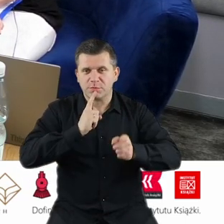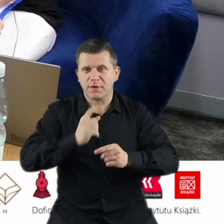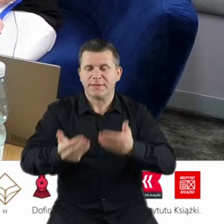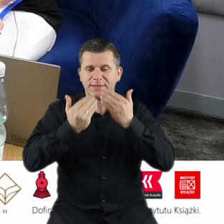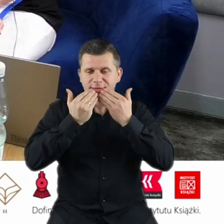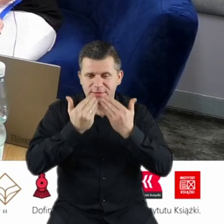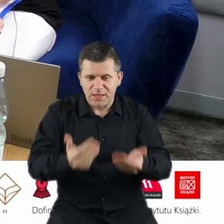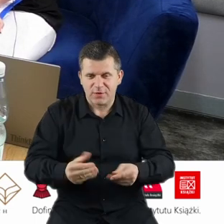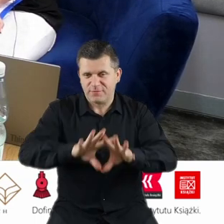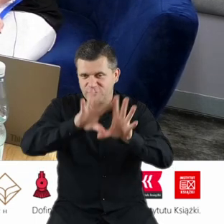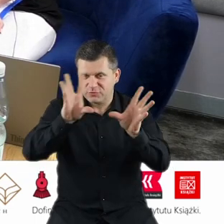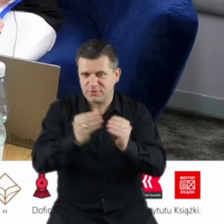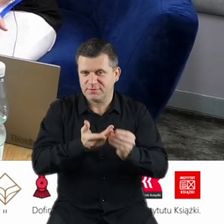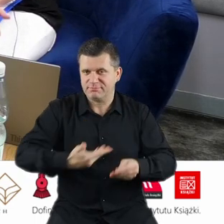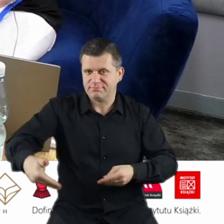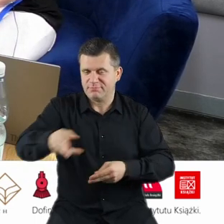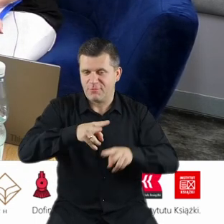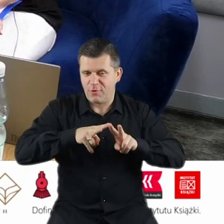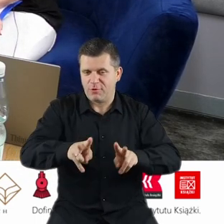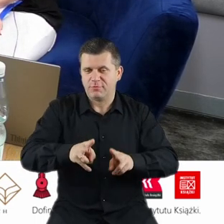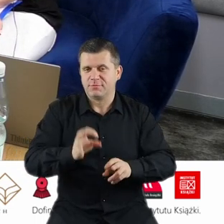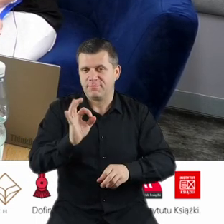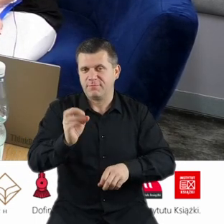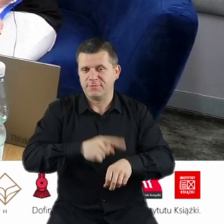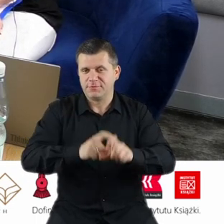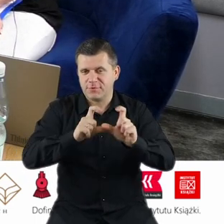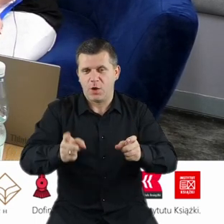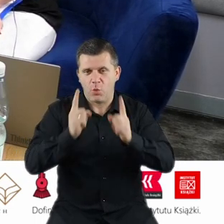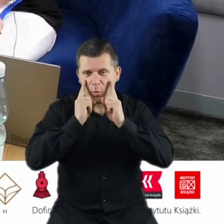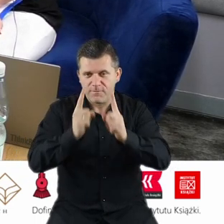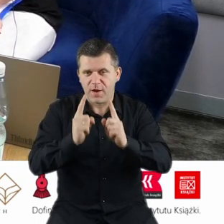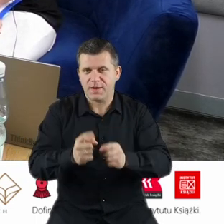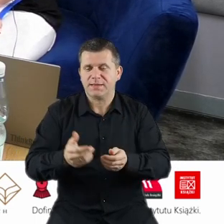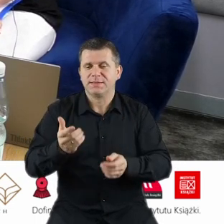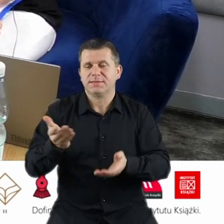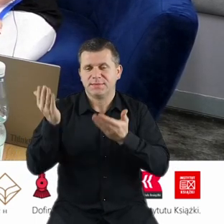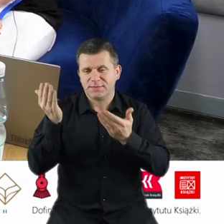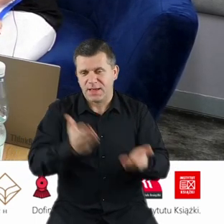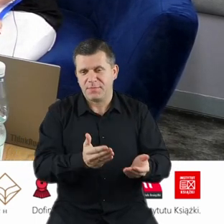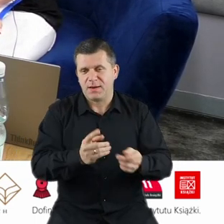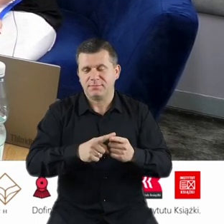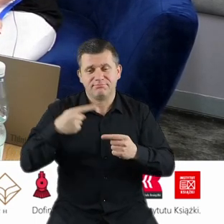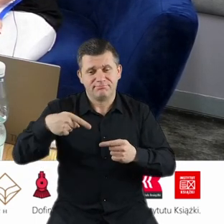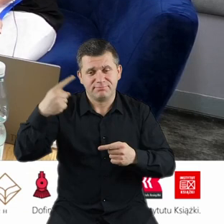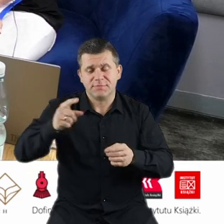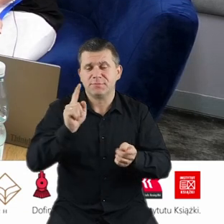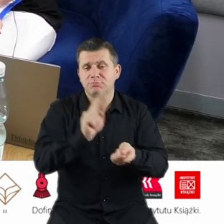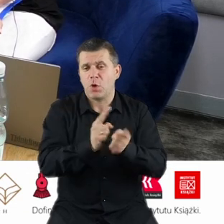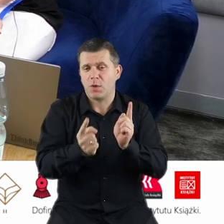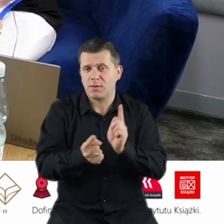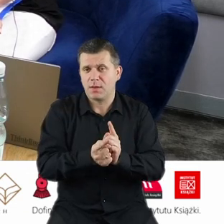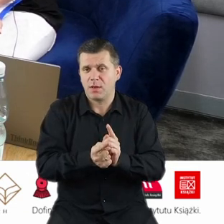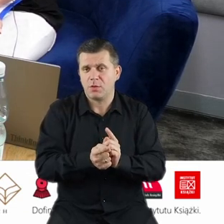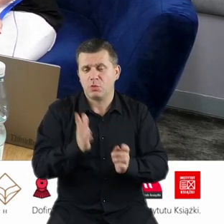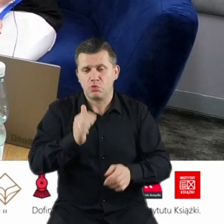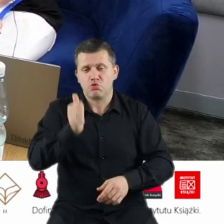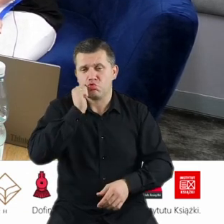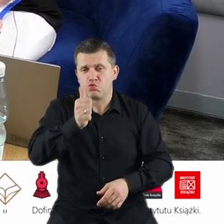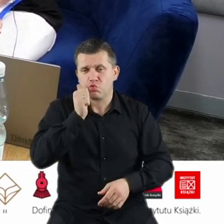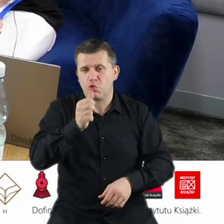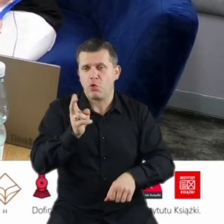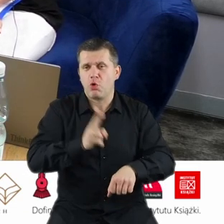ciekawą rozmowę. Bardzo Dziękuję dziękuję. również wszystkim uczestnikom za poświęcony czas i uwagę i zapraszam na kolejne spotkanie, które